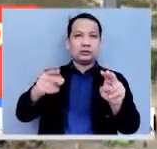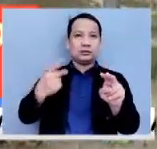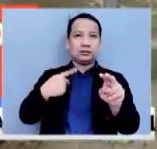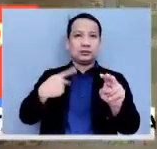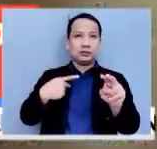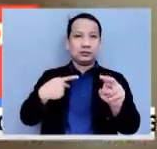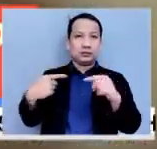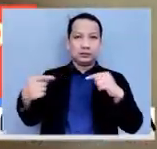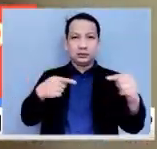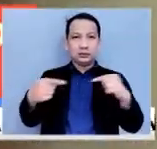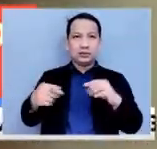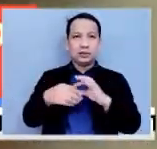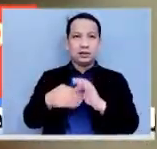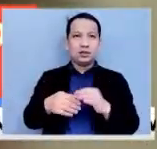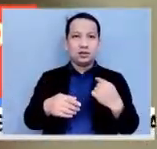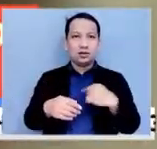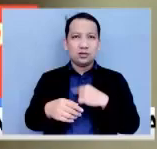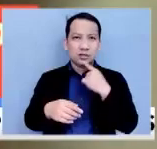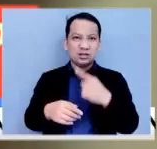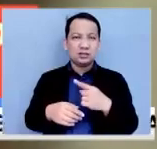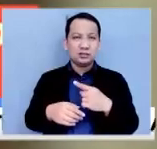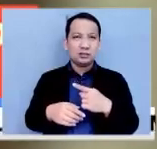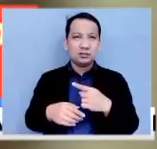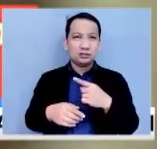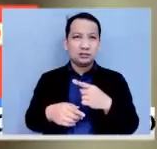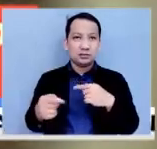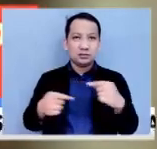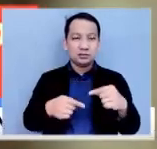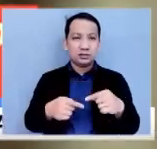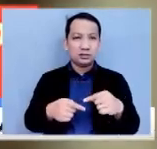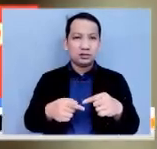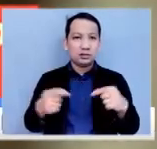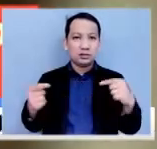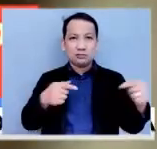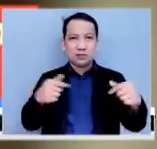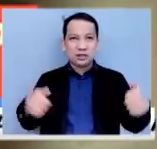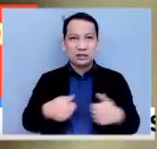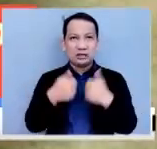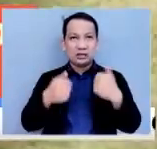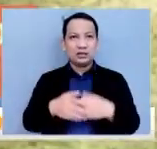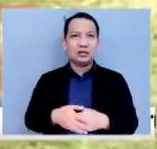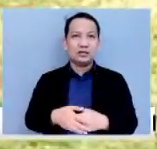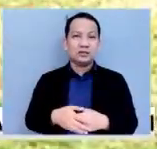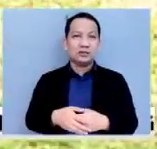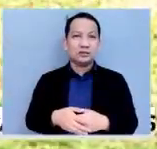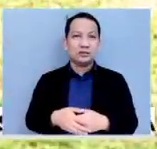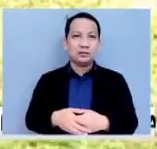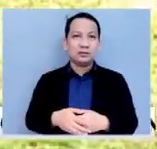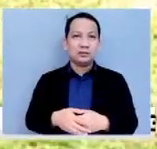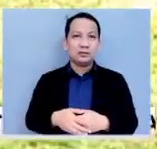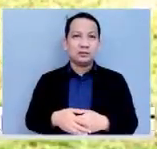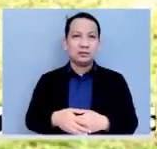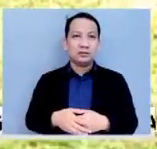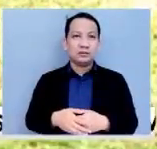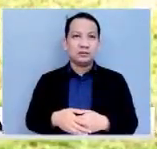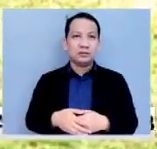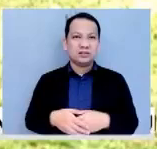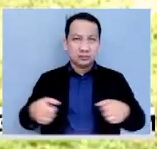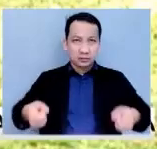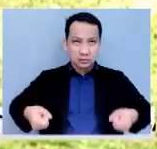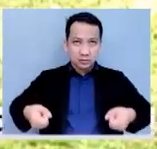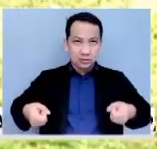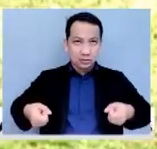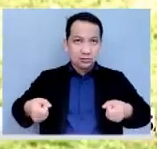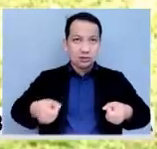alitan sa lupa ang kanilang pamilya na nagresulta sa isang madugong trahedya. Kami po ay nag-igib ng tubig sa balon